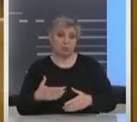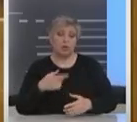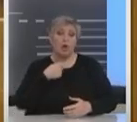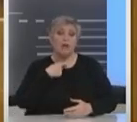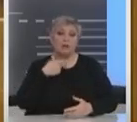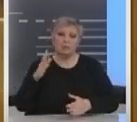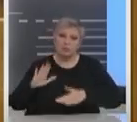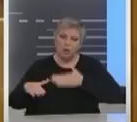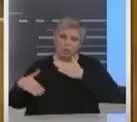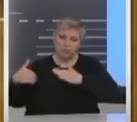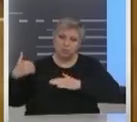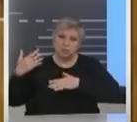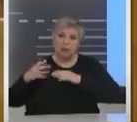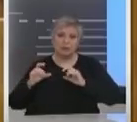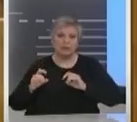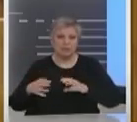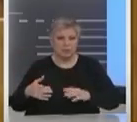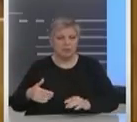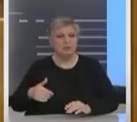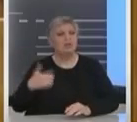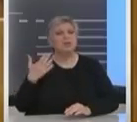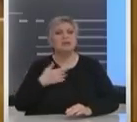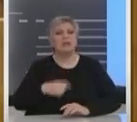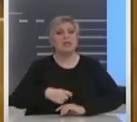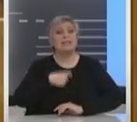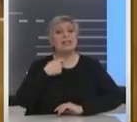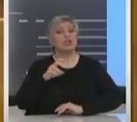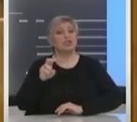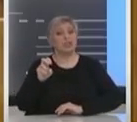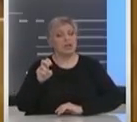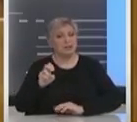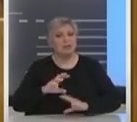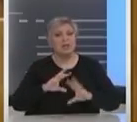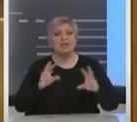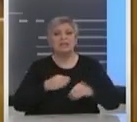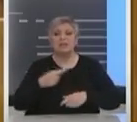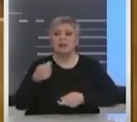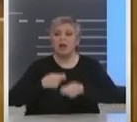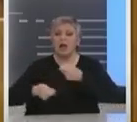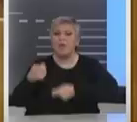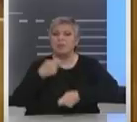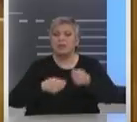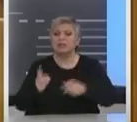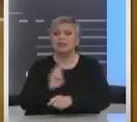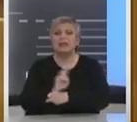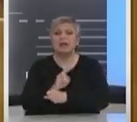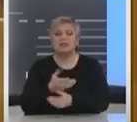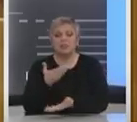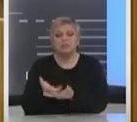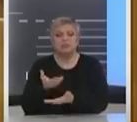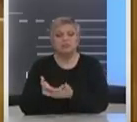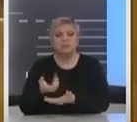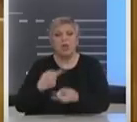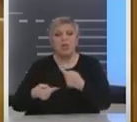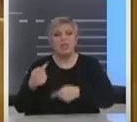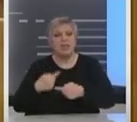τη χώρα. Αναφέρθηκε ο κύριος Χαρίτσης στην διευκόλυνση της αδειοδότησης των επιχειρήσεων, επίσης σημαντικό, θα δημιουργήσει